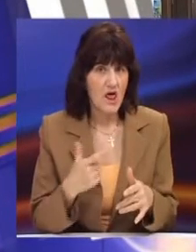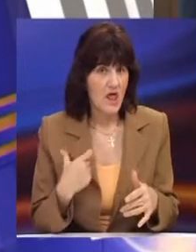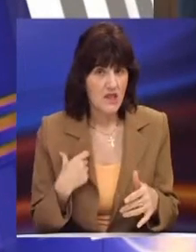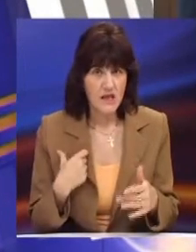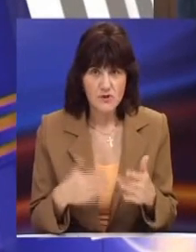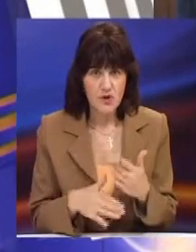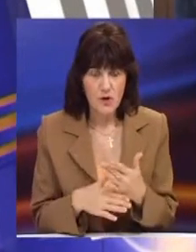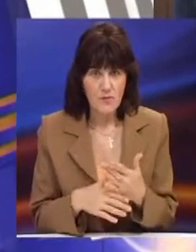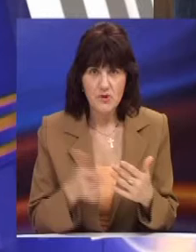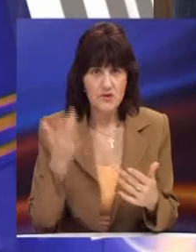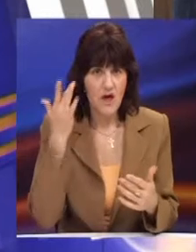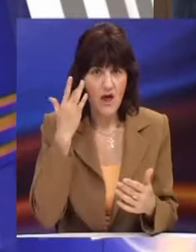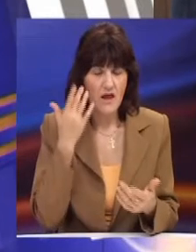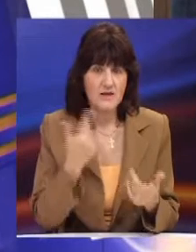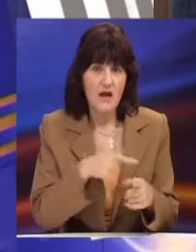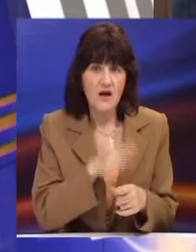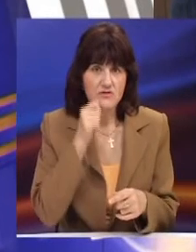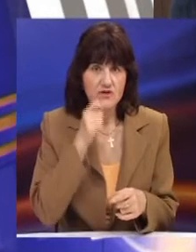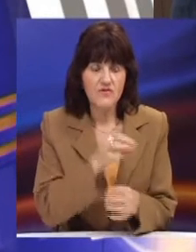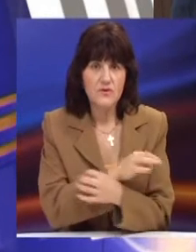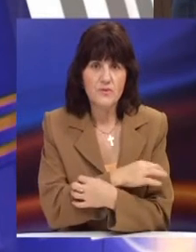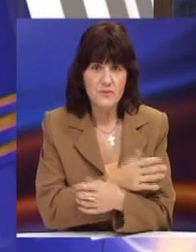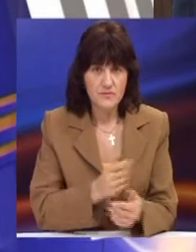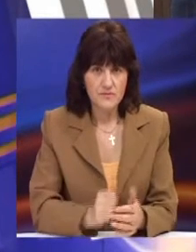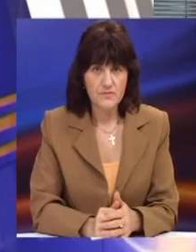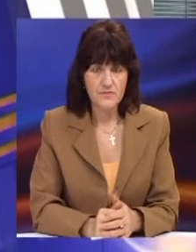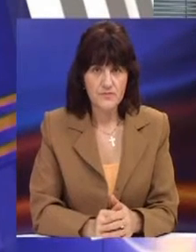pomoći, porodica ne zna, ali je pacijent preminuo.